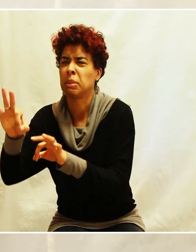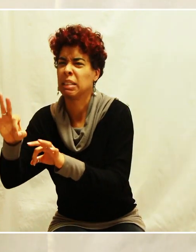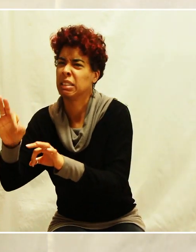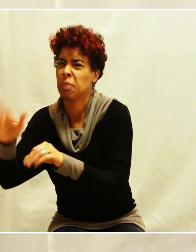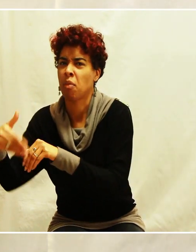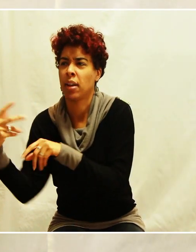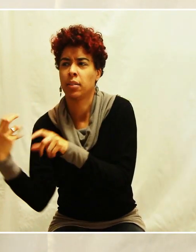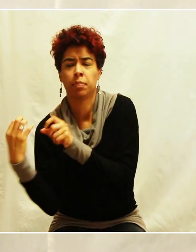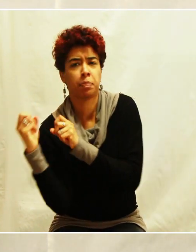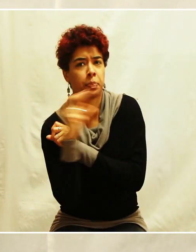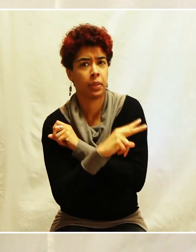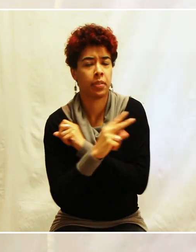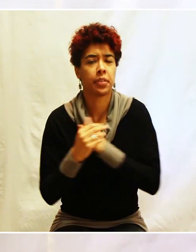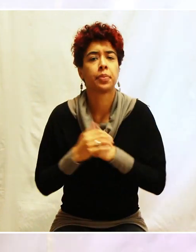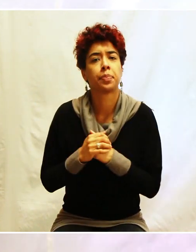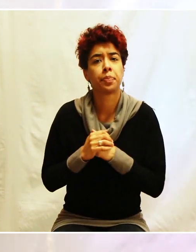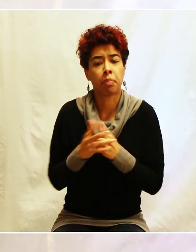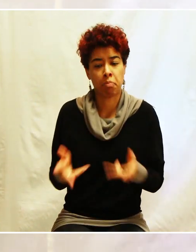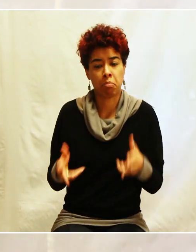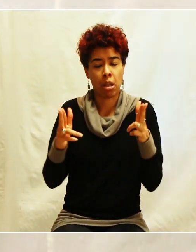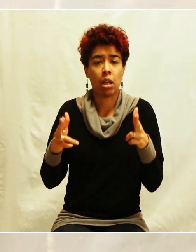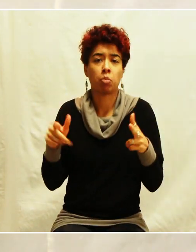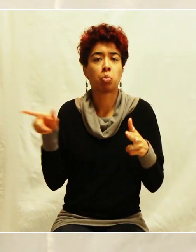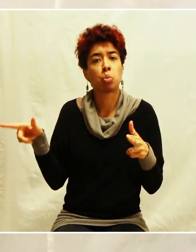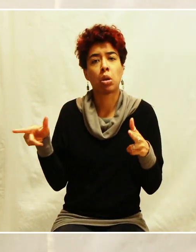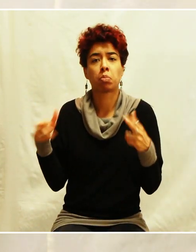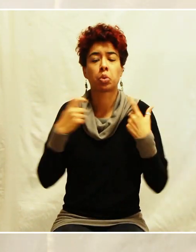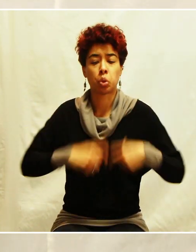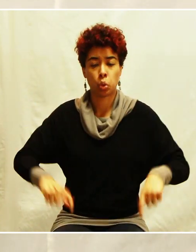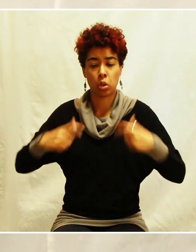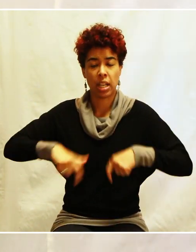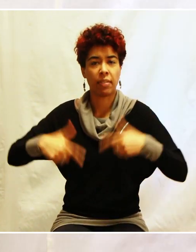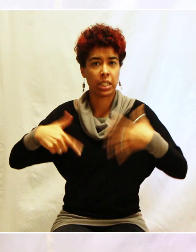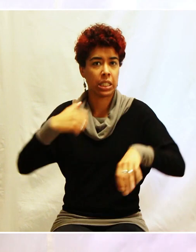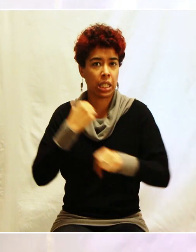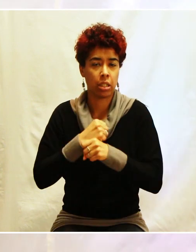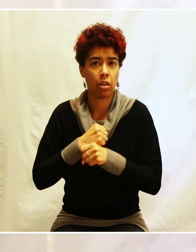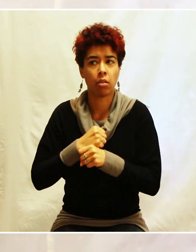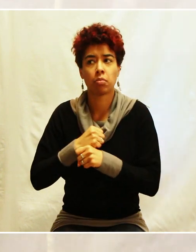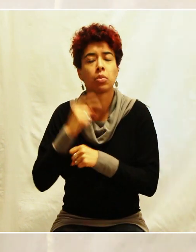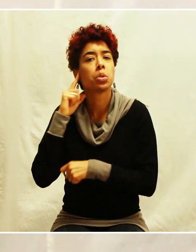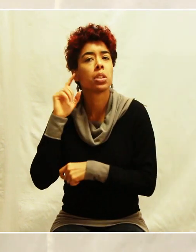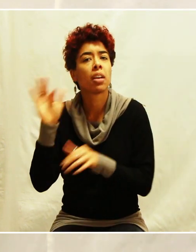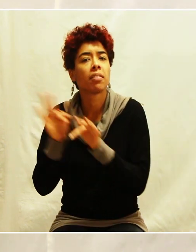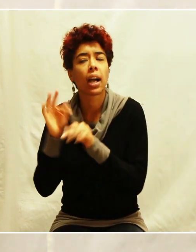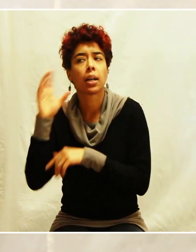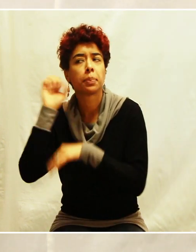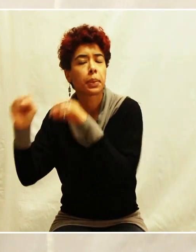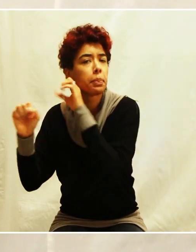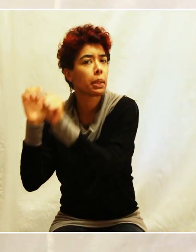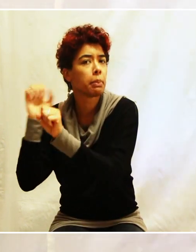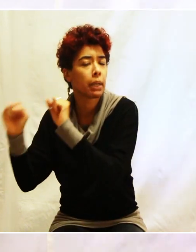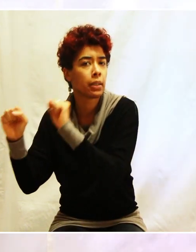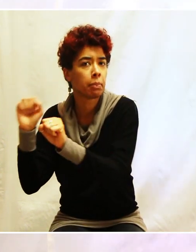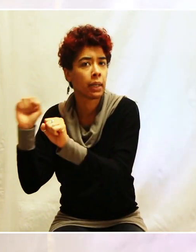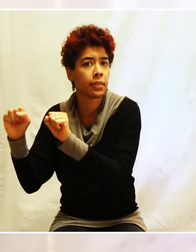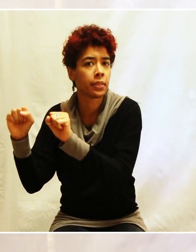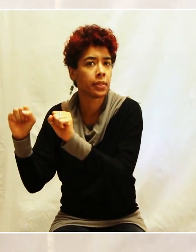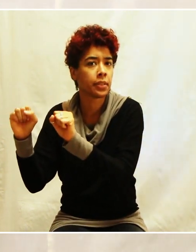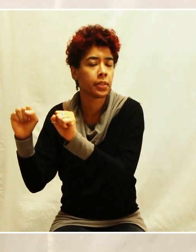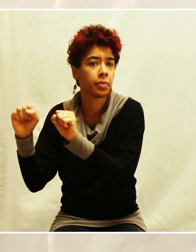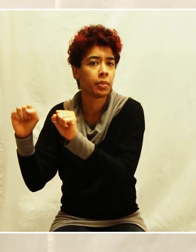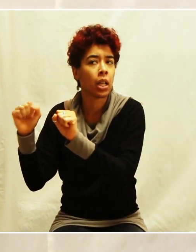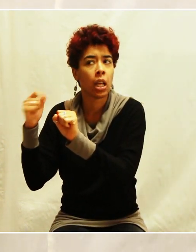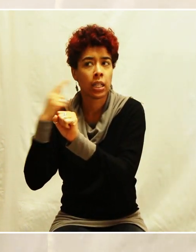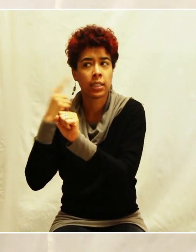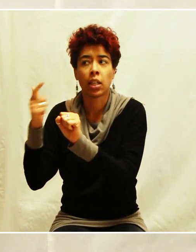temps où Joseph, qui a 17 ans, entend ses frères et surtout entend ce qu'on dit sur ses frères. Il y a les deux versions à